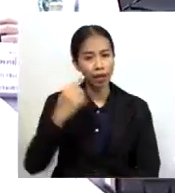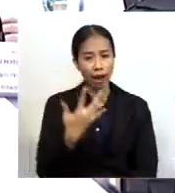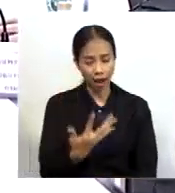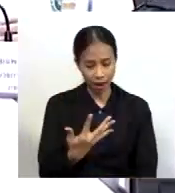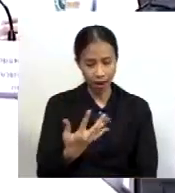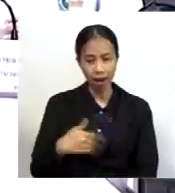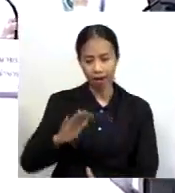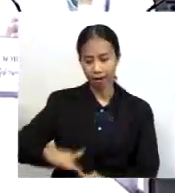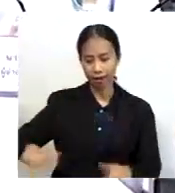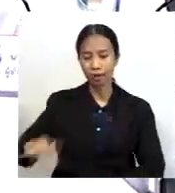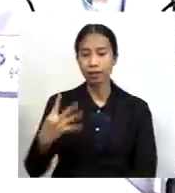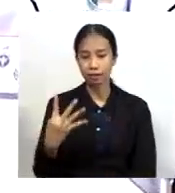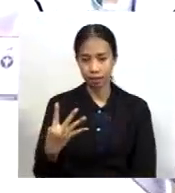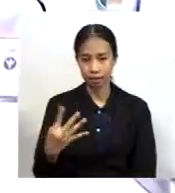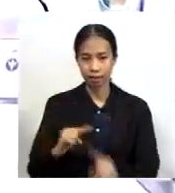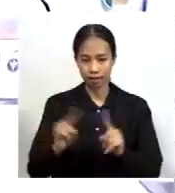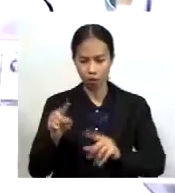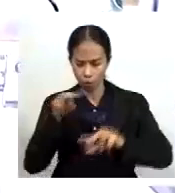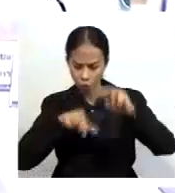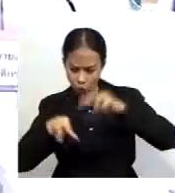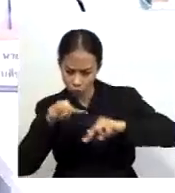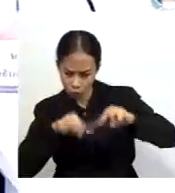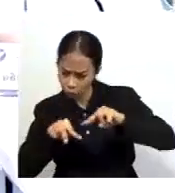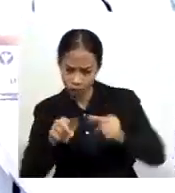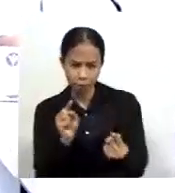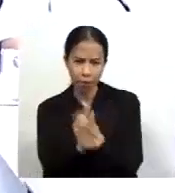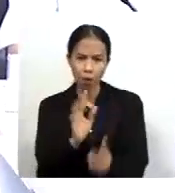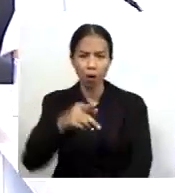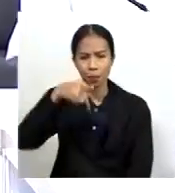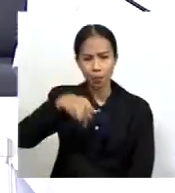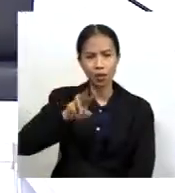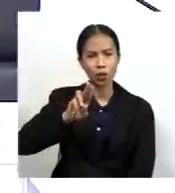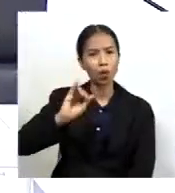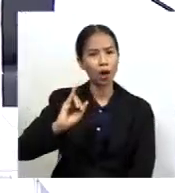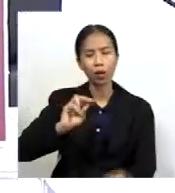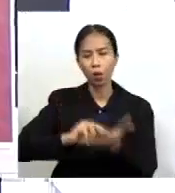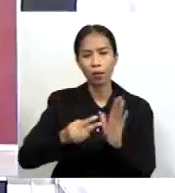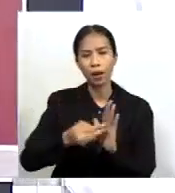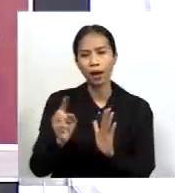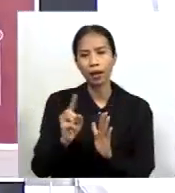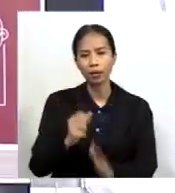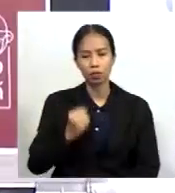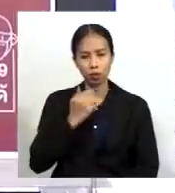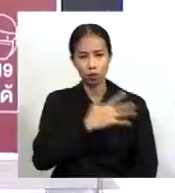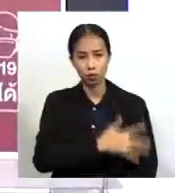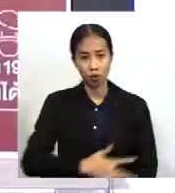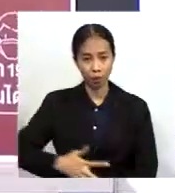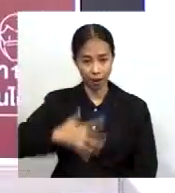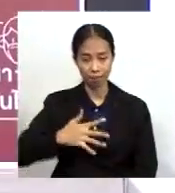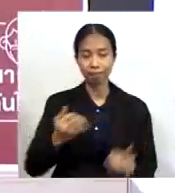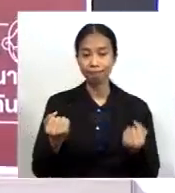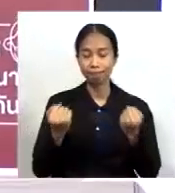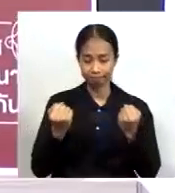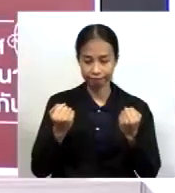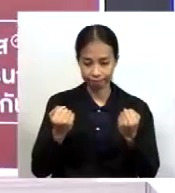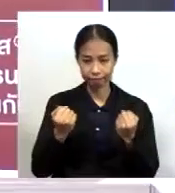ต่ว่าผลการคัดกรองก็ไม่พบPUI นะครับหมายความว่าทุกคนก็มีสุขภาพกายที่แข็งแรงดีนะ